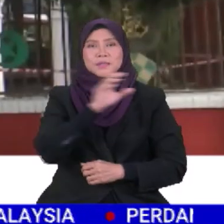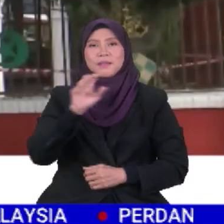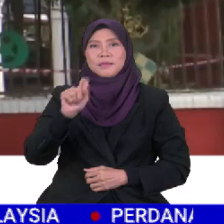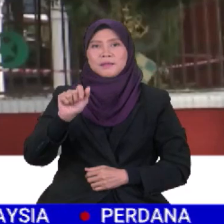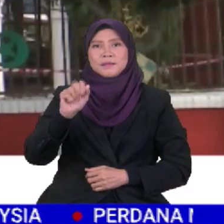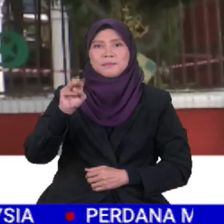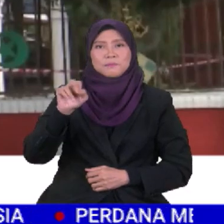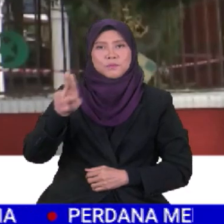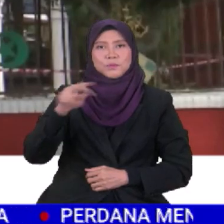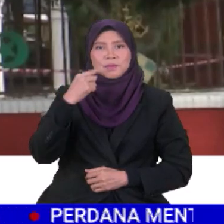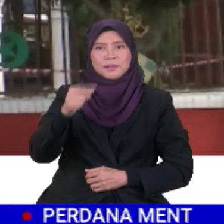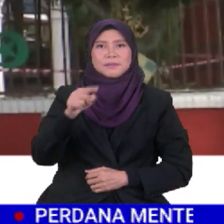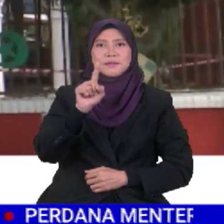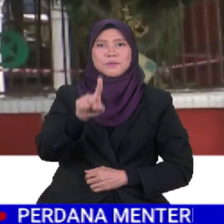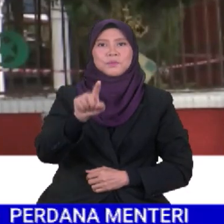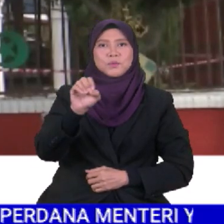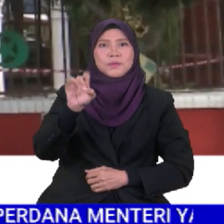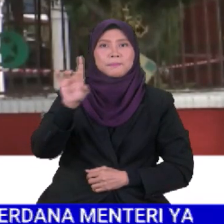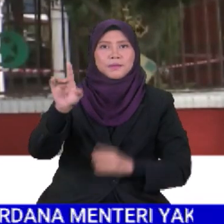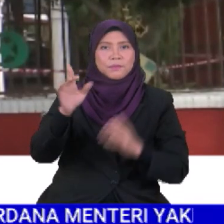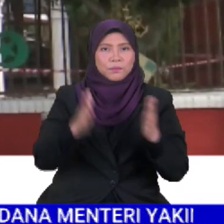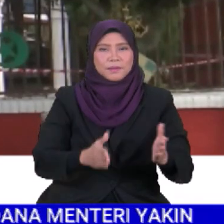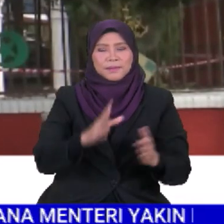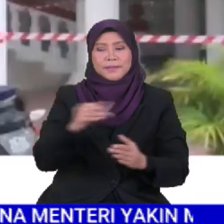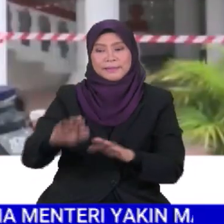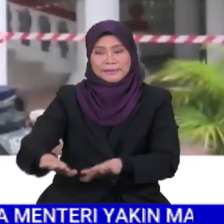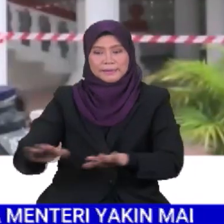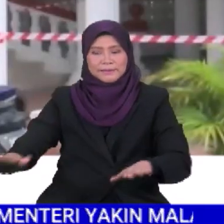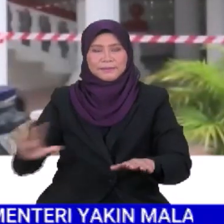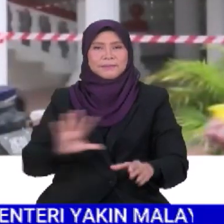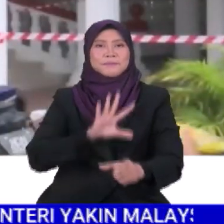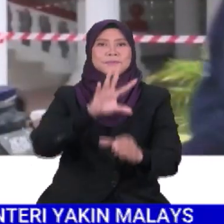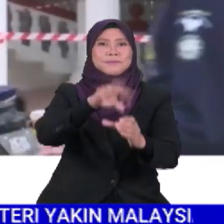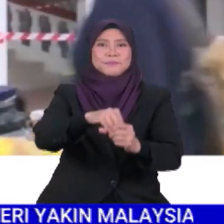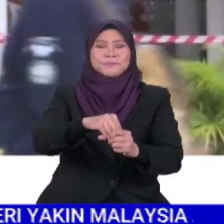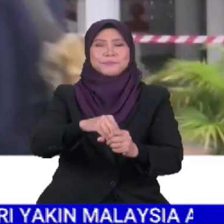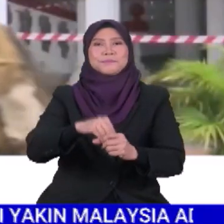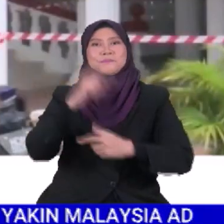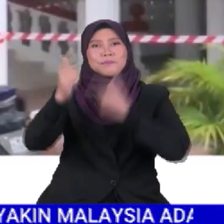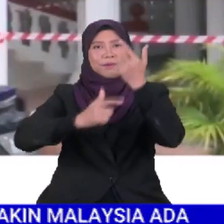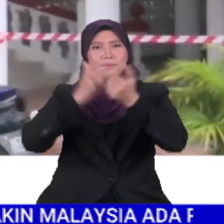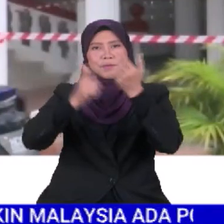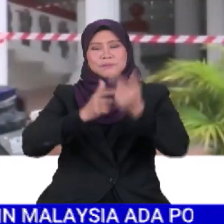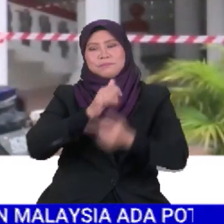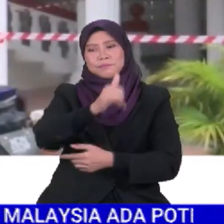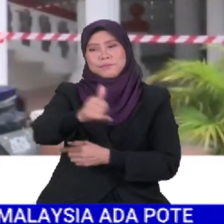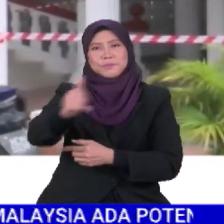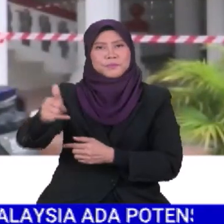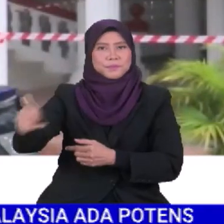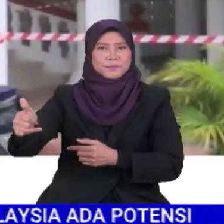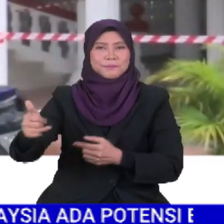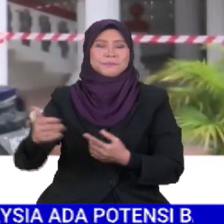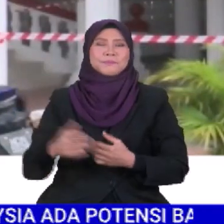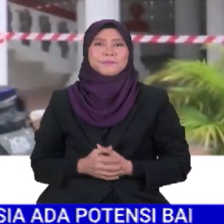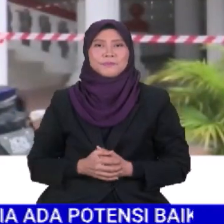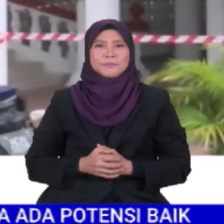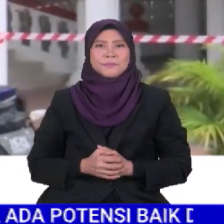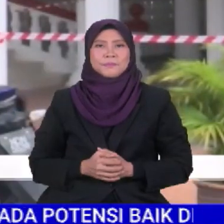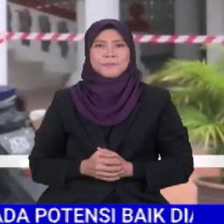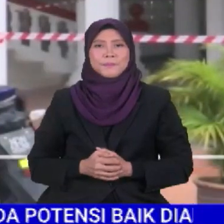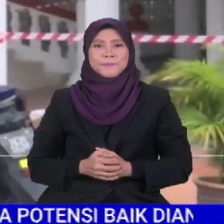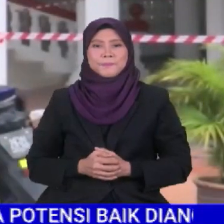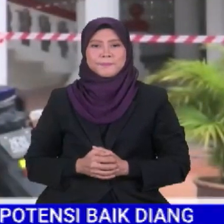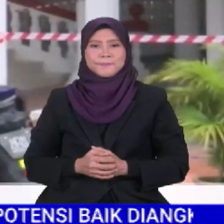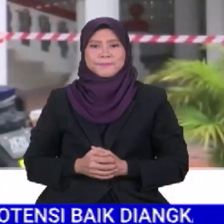Madiah berkata seramai 108 termasuk kanak-kanak menyertai program Prakembara kali ini. Okay, budaya,